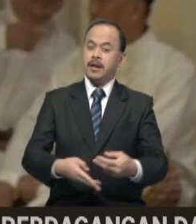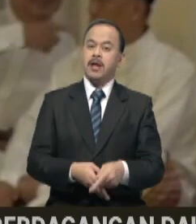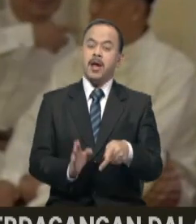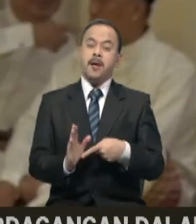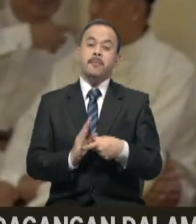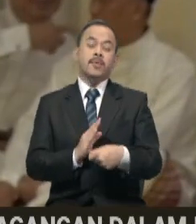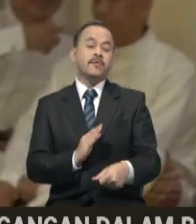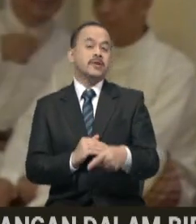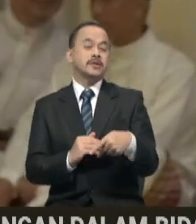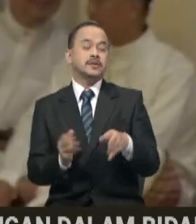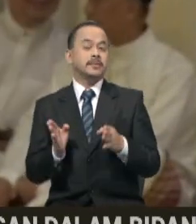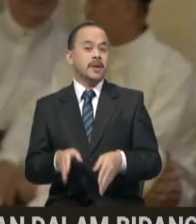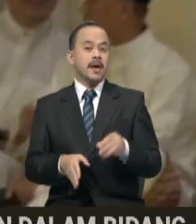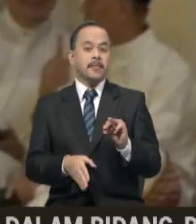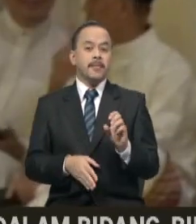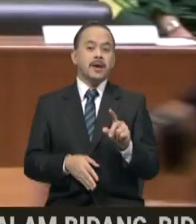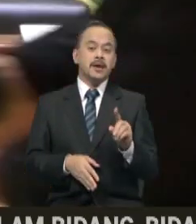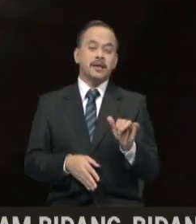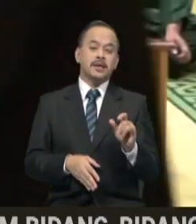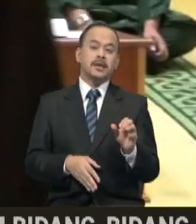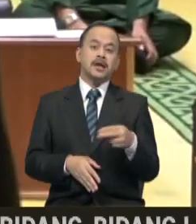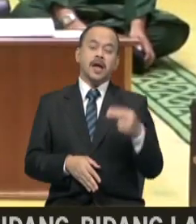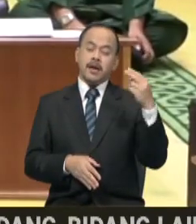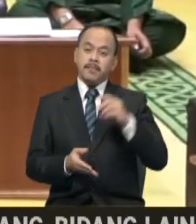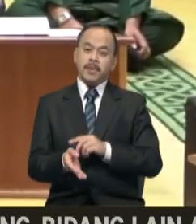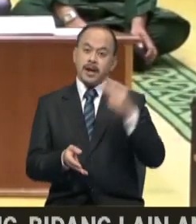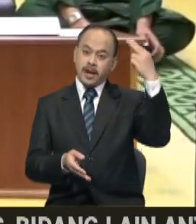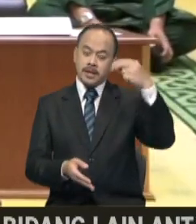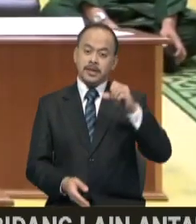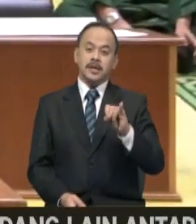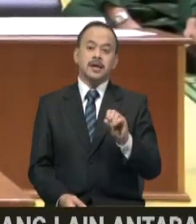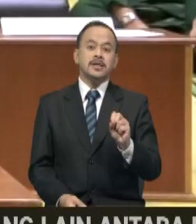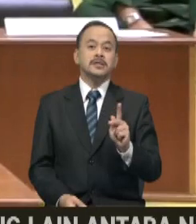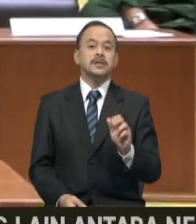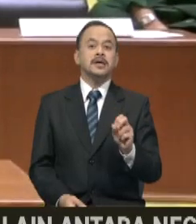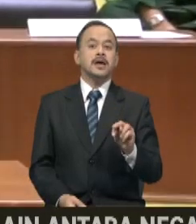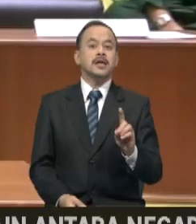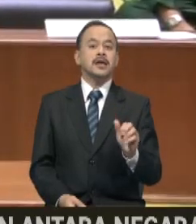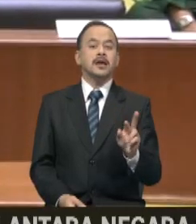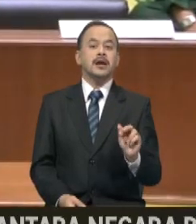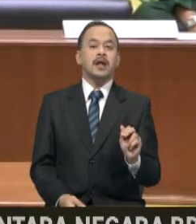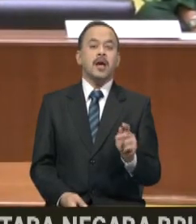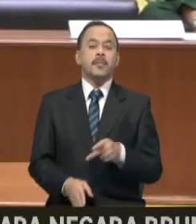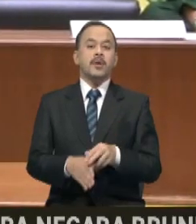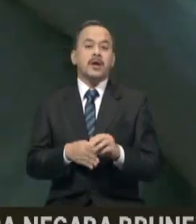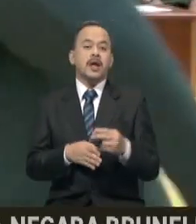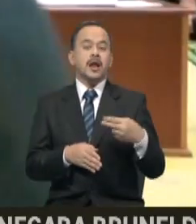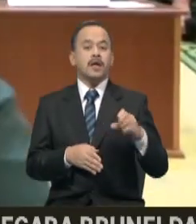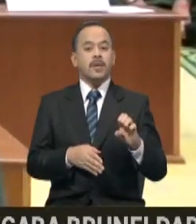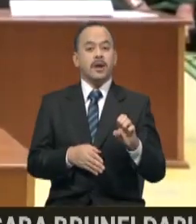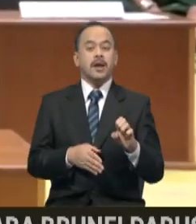Profesor Madya, Pengiran Dr. Muhammad Iskandar bin Pengiran Haji Petra, Penolong Naib Chancellor Hal Ehwal